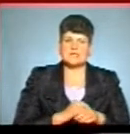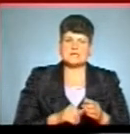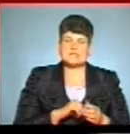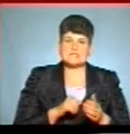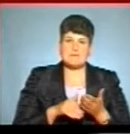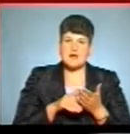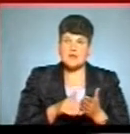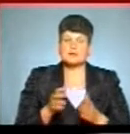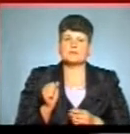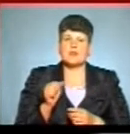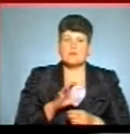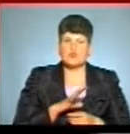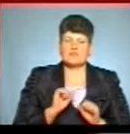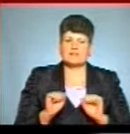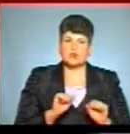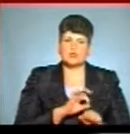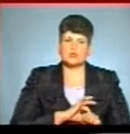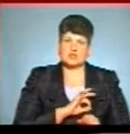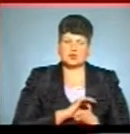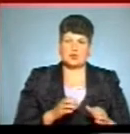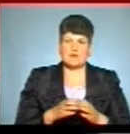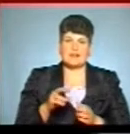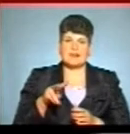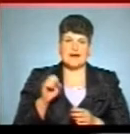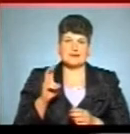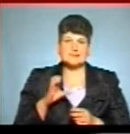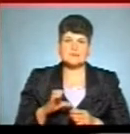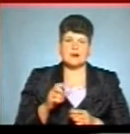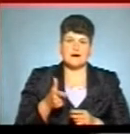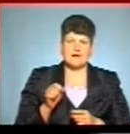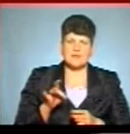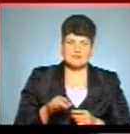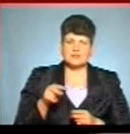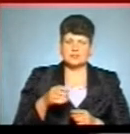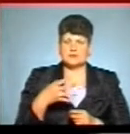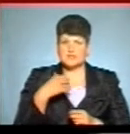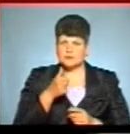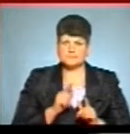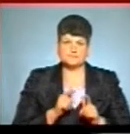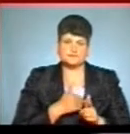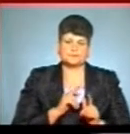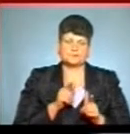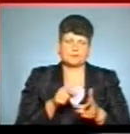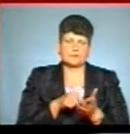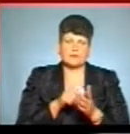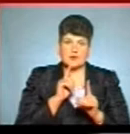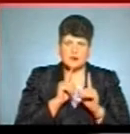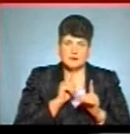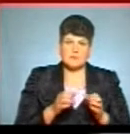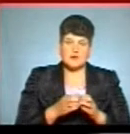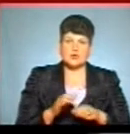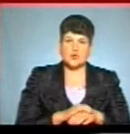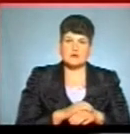Безпартійний. Був керівником юридичної компанії «Лексгард». У 2015 році балотувався до Тернопільської міської ради за списком партії